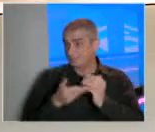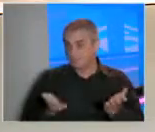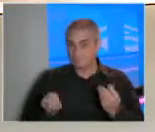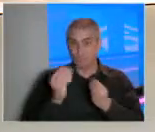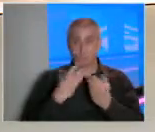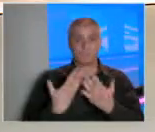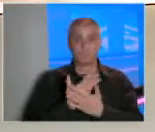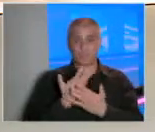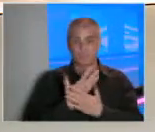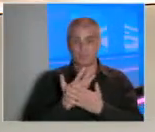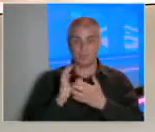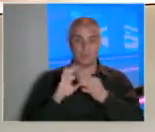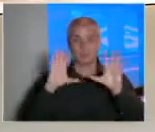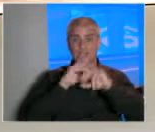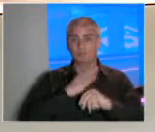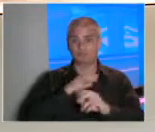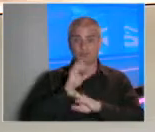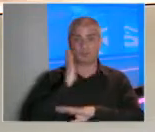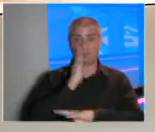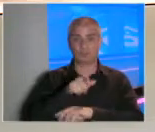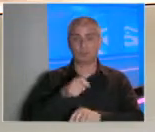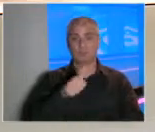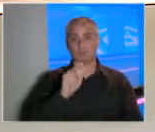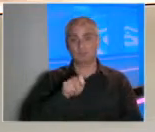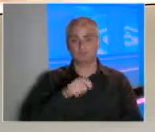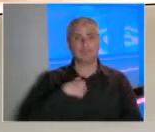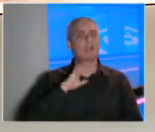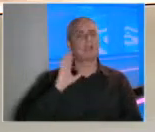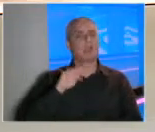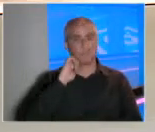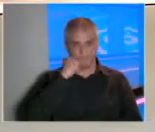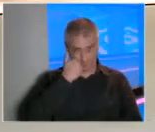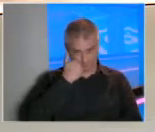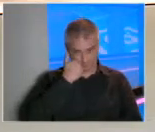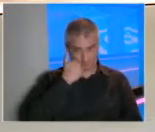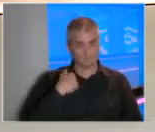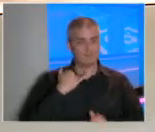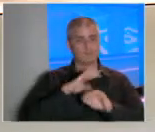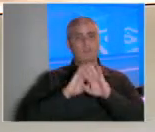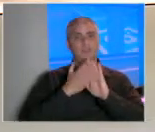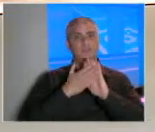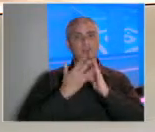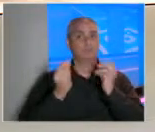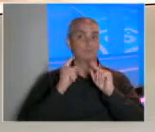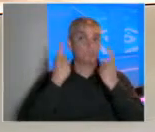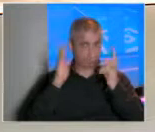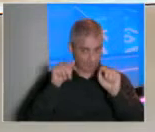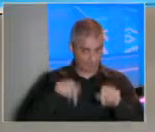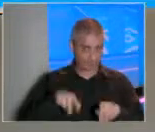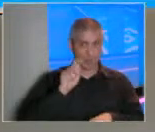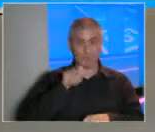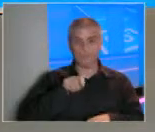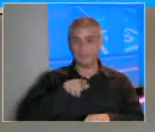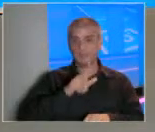עוד מהדורה, רצועת הערב שלנו בשידור חי כאן בערוץ כנסת. אנחנו נהיה כאן גם מחר ונביא לכם את כל האירועים שקורים גם כאן בתוך